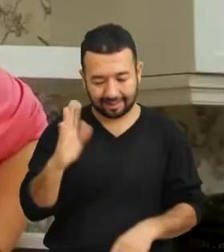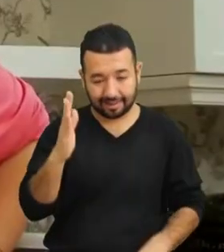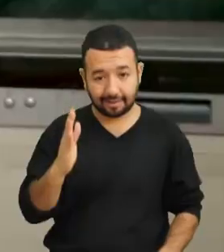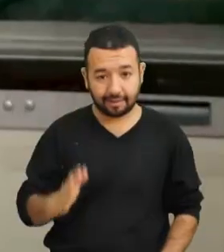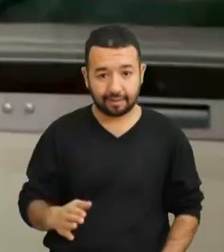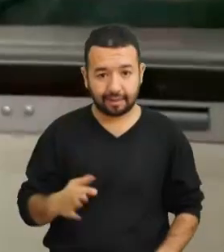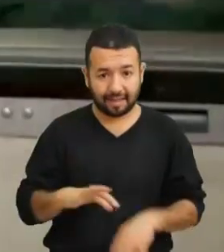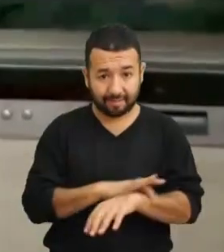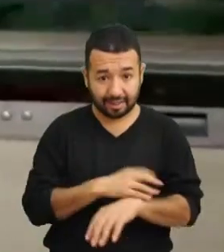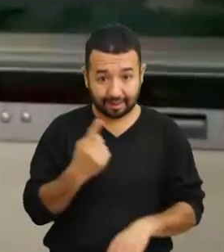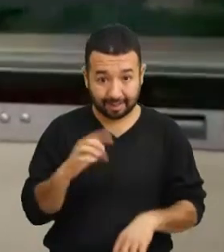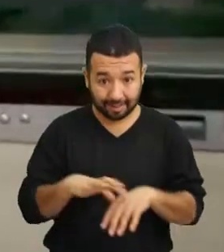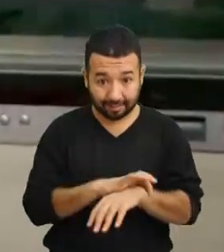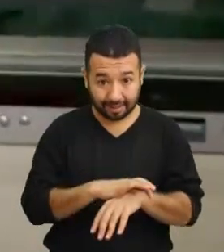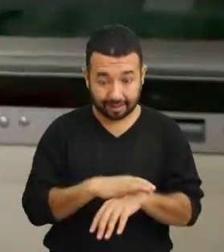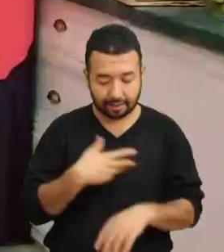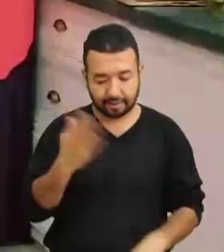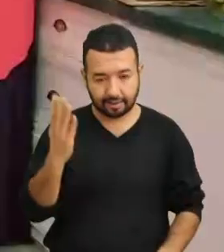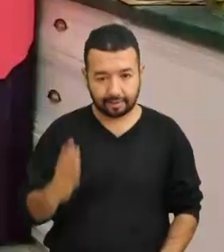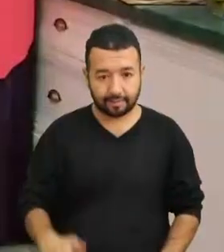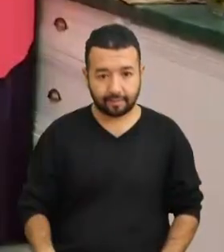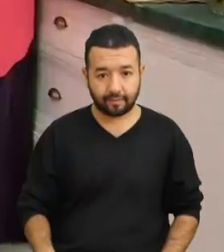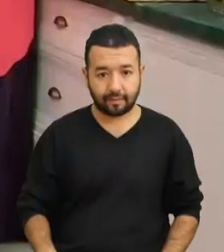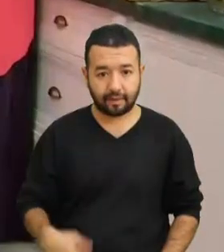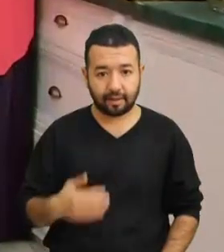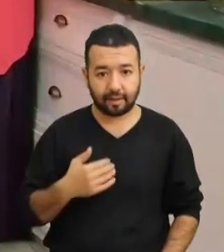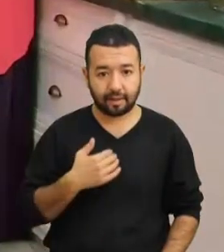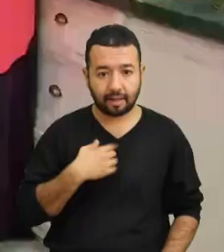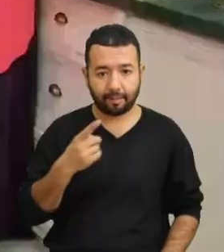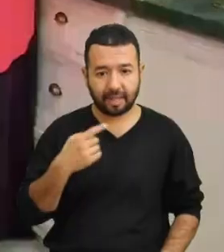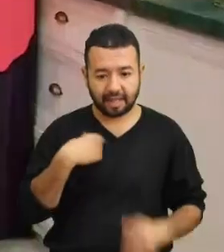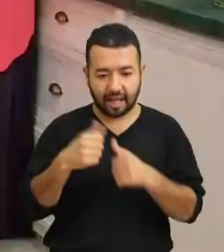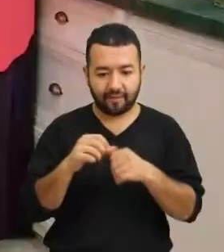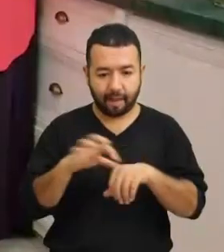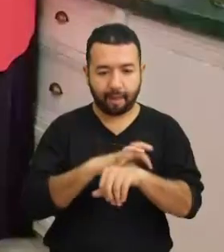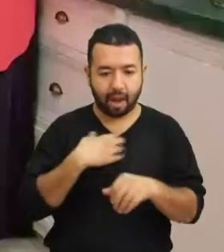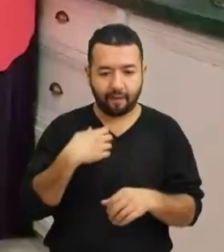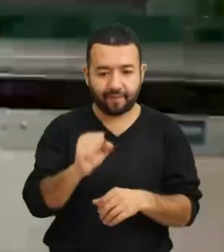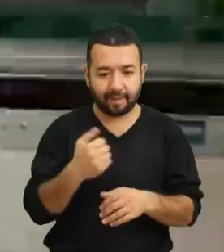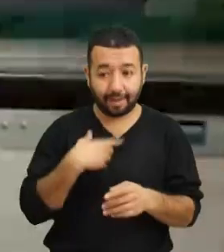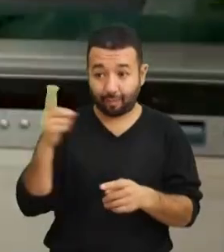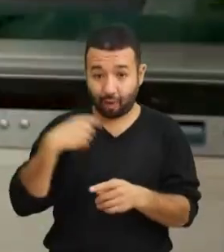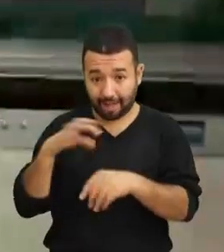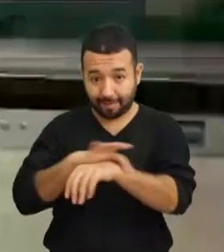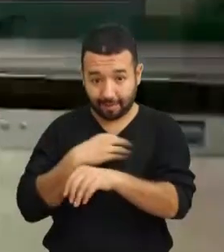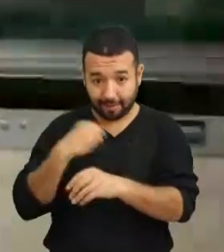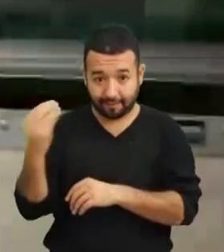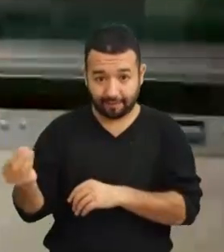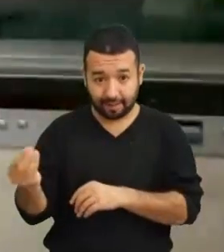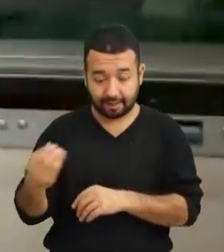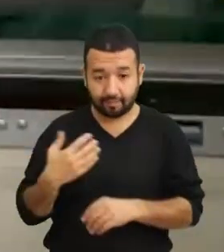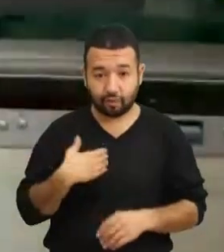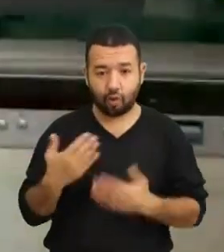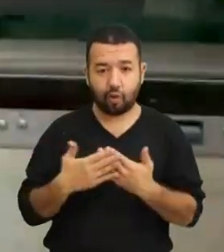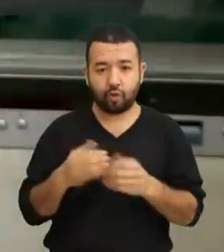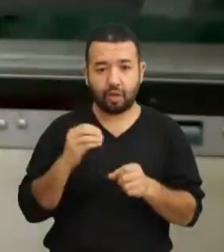Hadi be oradan. Ne bileziği ya? Ne bileziği Allah aşkına? Ben seninle evlenirken sana bile bilezik takmadım. Ona mı takacağım ya? Bu bilezik dediğin